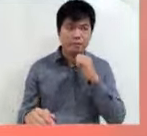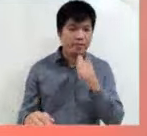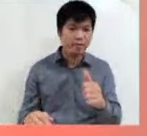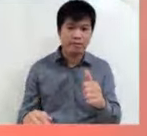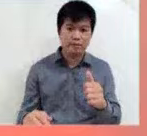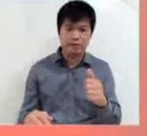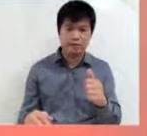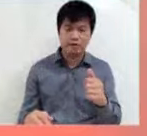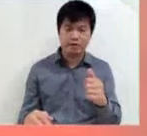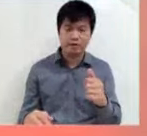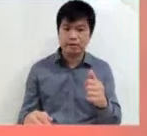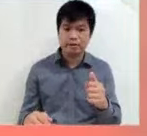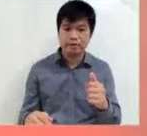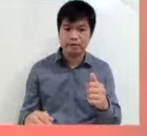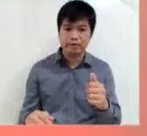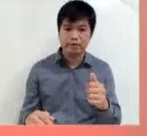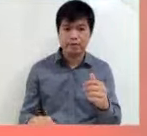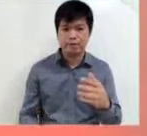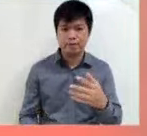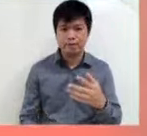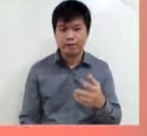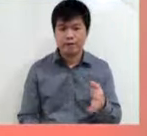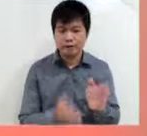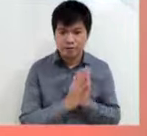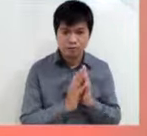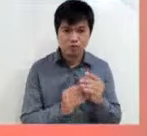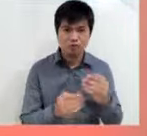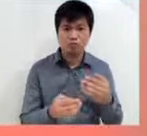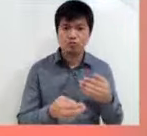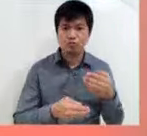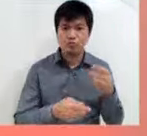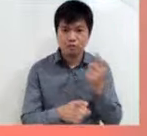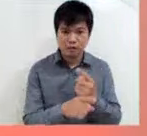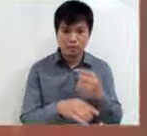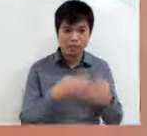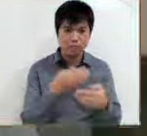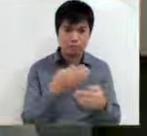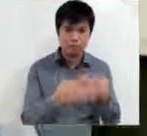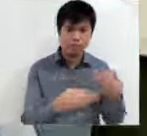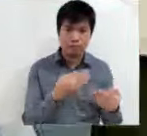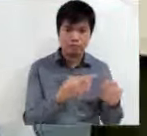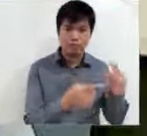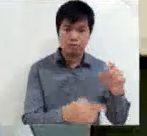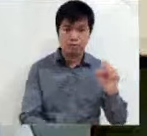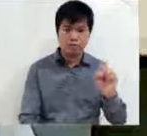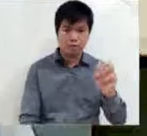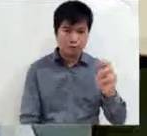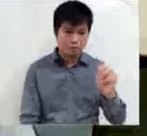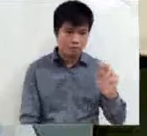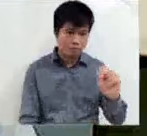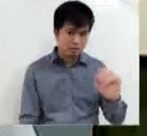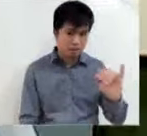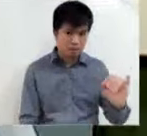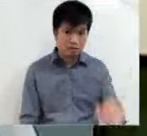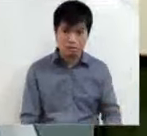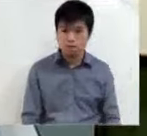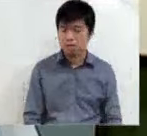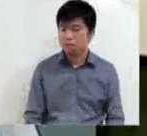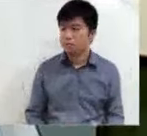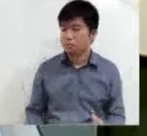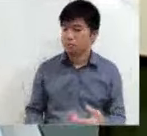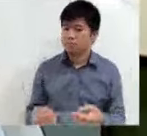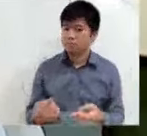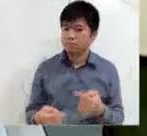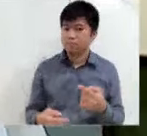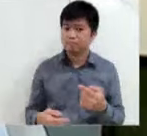hindi natin na avail yung due process na kailangan ng ating ng SMNI. Pagkikita ko naman po